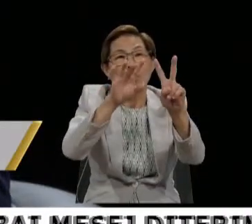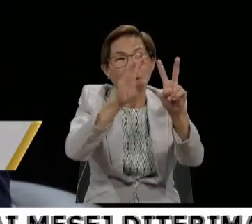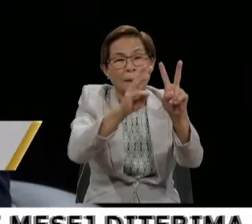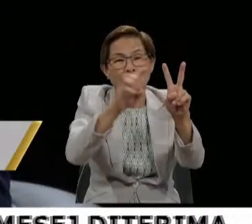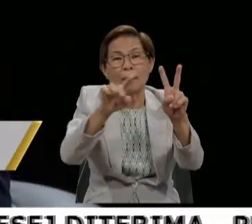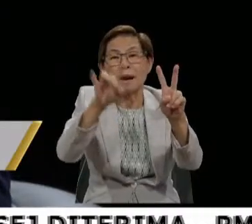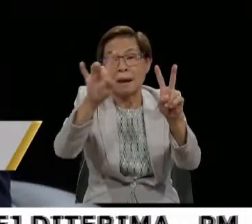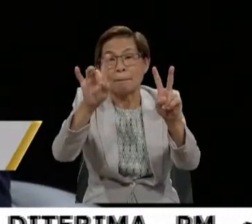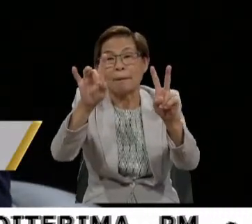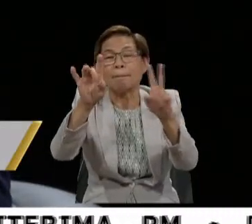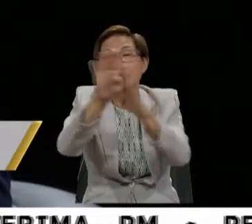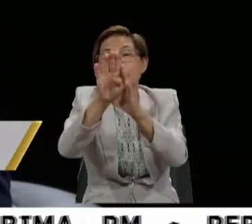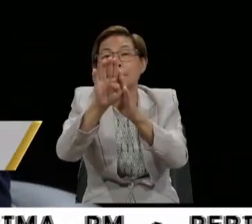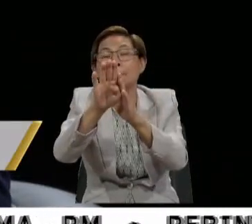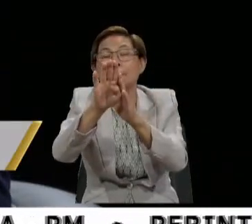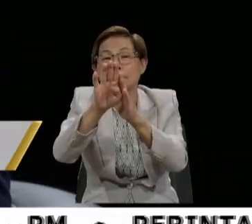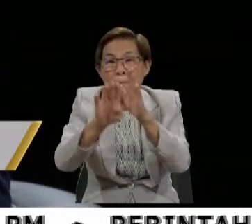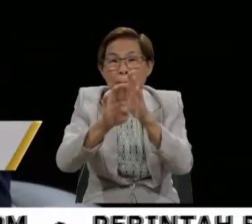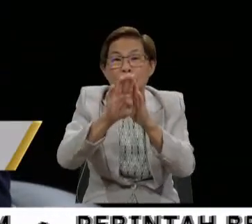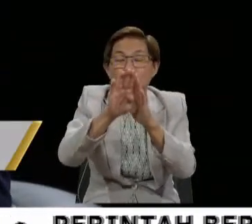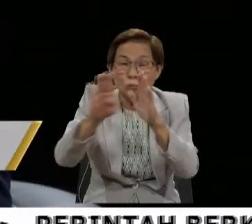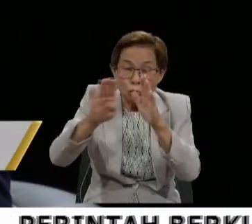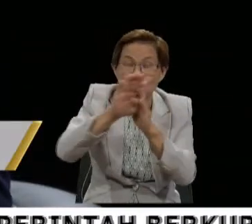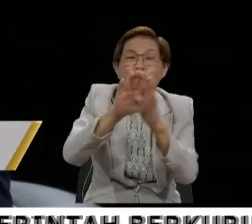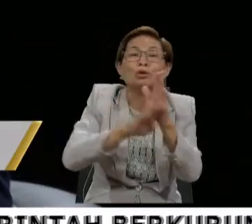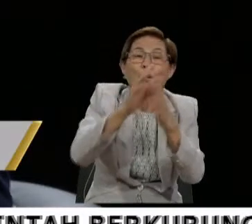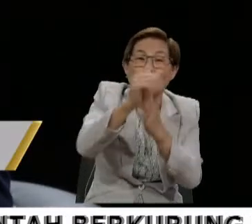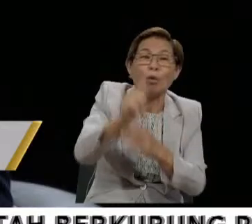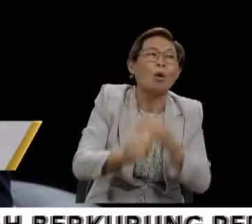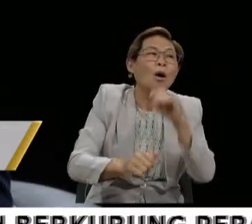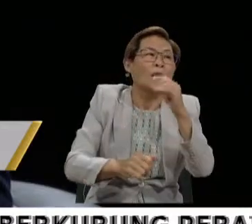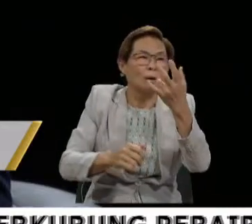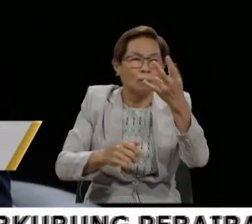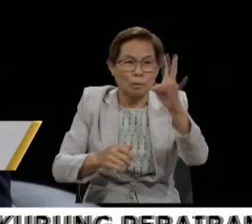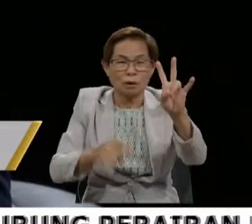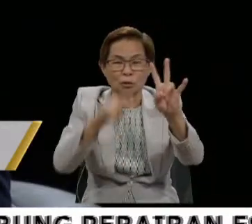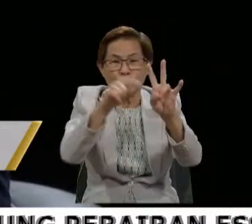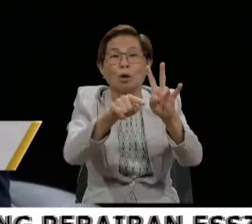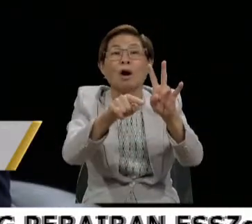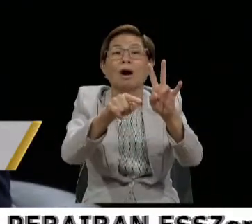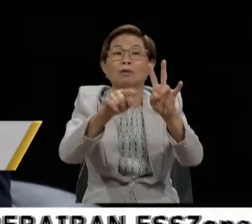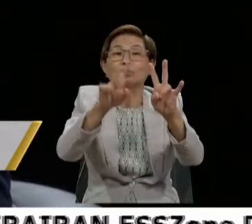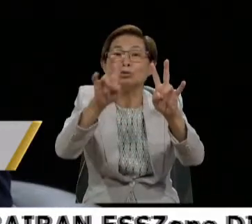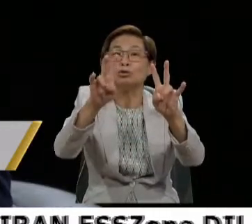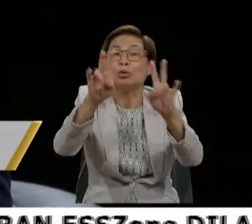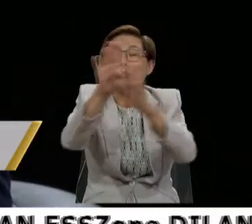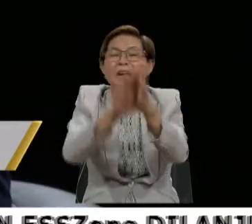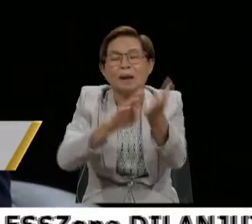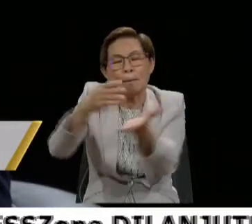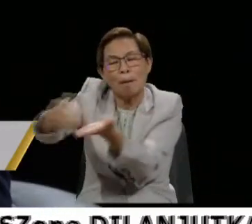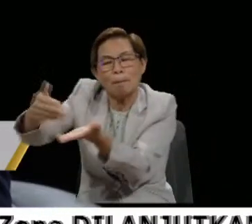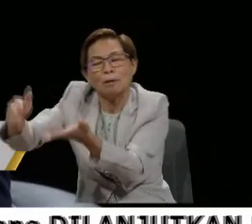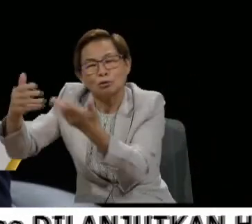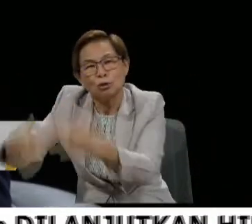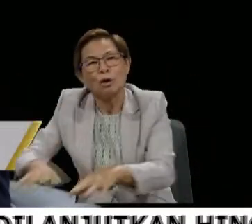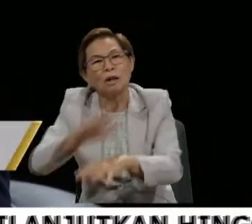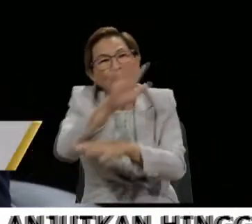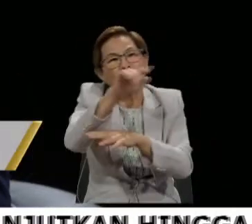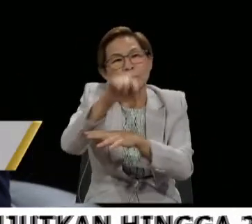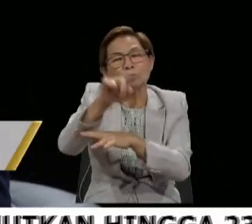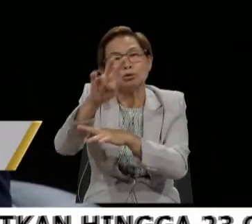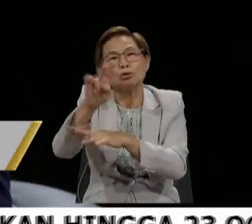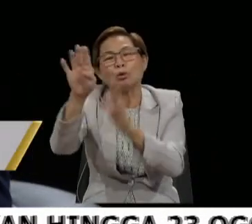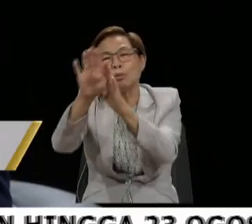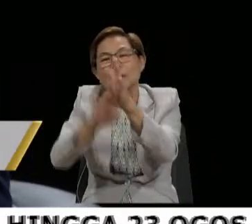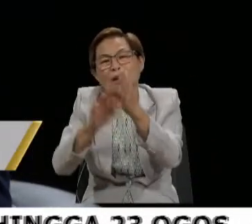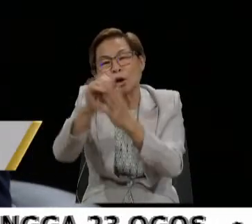sebenarnya jadi untuk rakyat kita telah belanja lebih kurang 17.7 bilion ini termasuk r5.74 bilion untuk